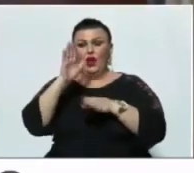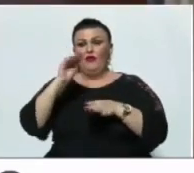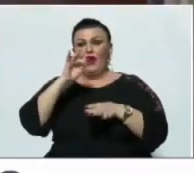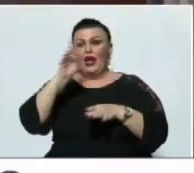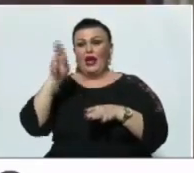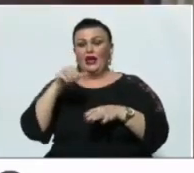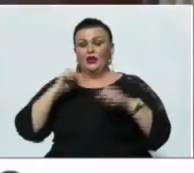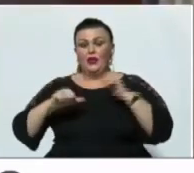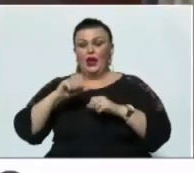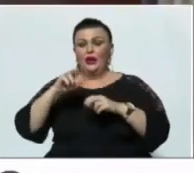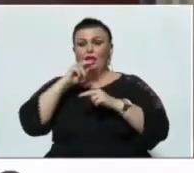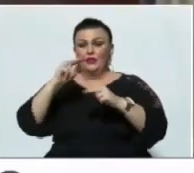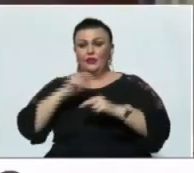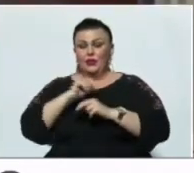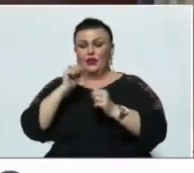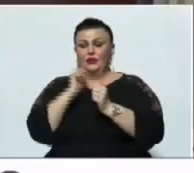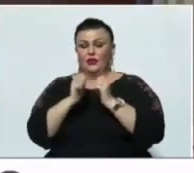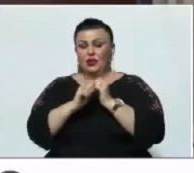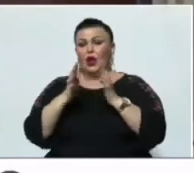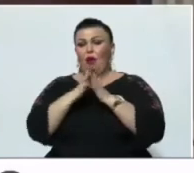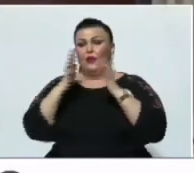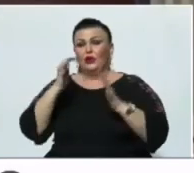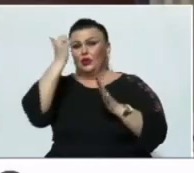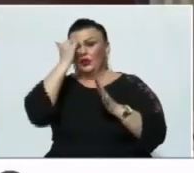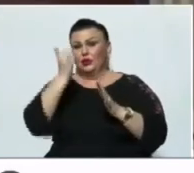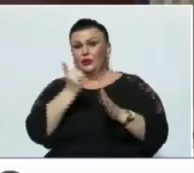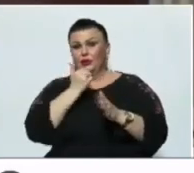müəllim, biz daima diqqətdə saxladığınız üçün sizə təşəkkür edirik.